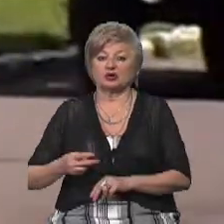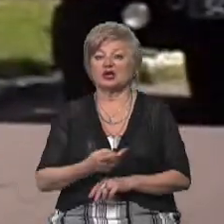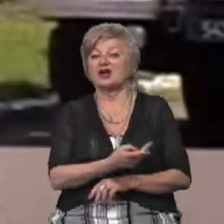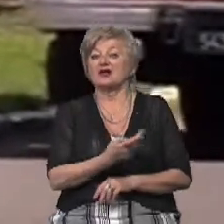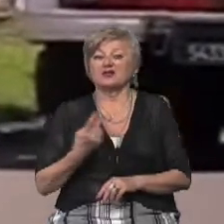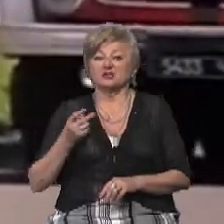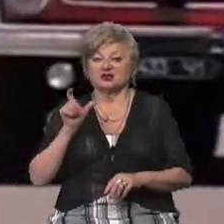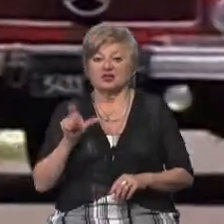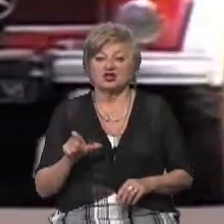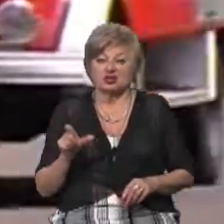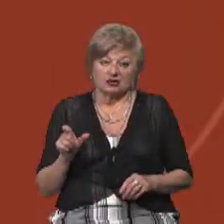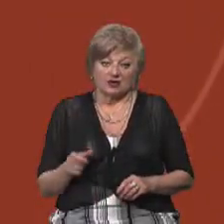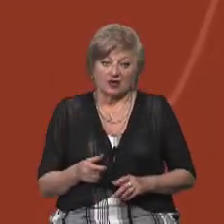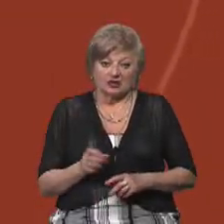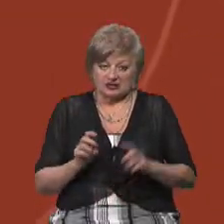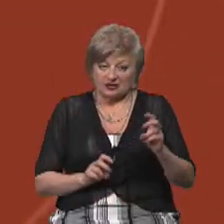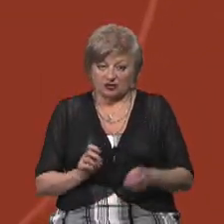цеху на території заводу.